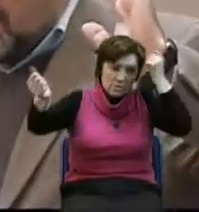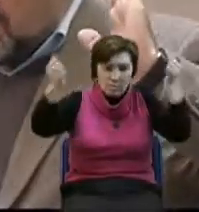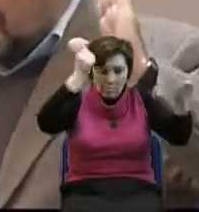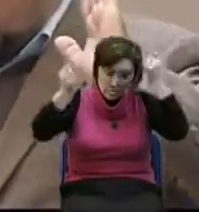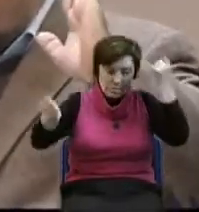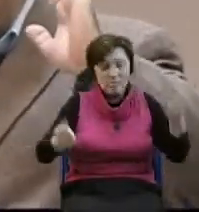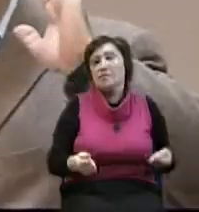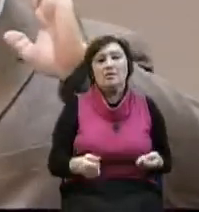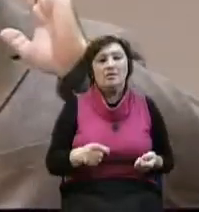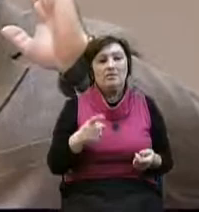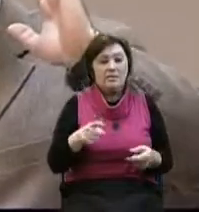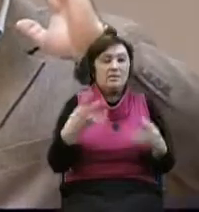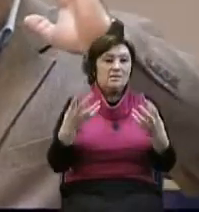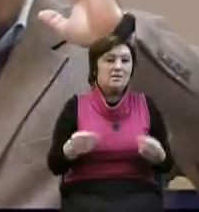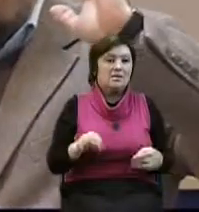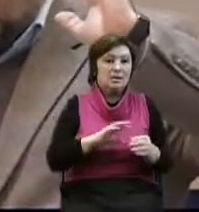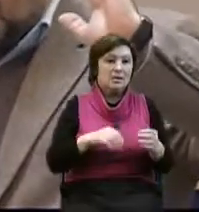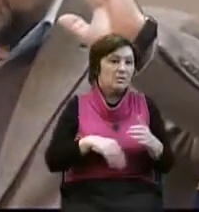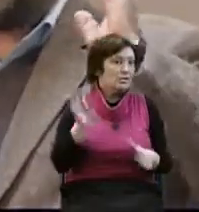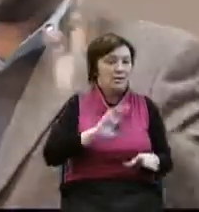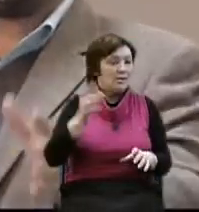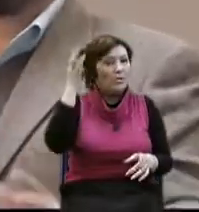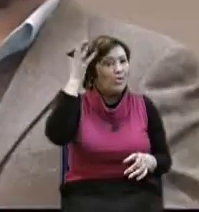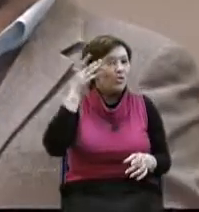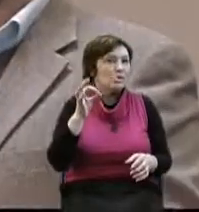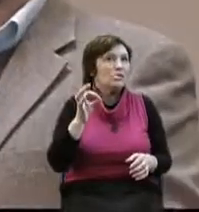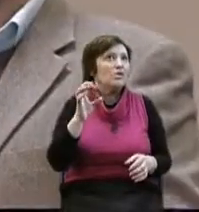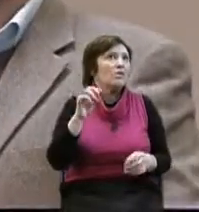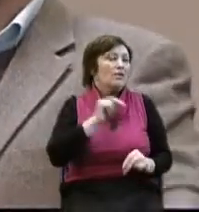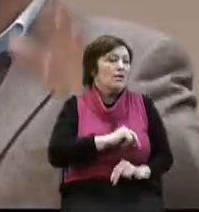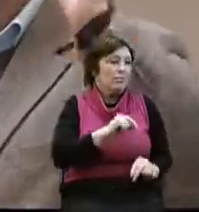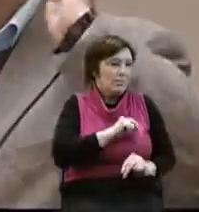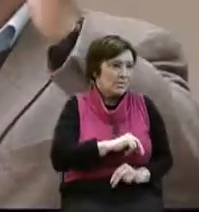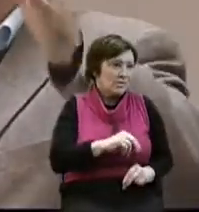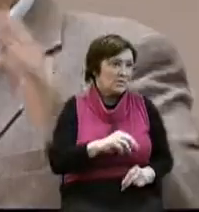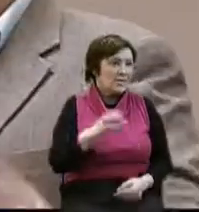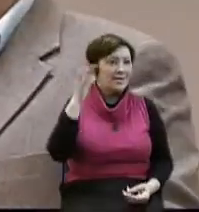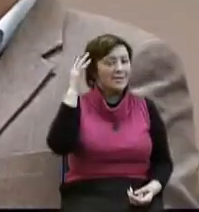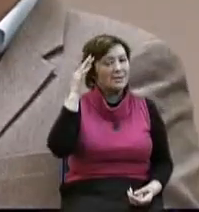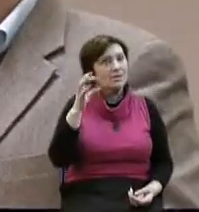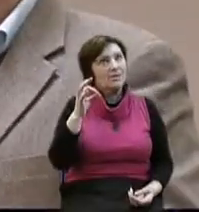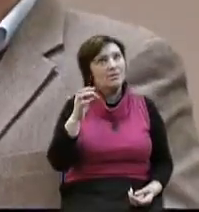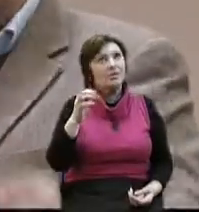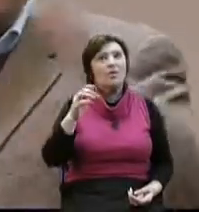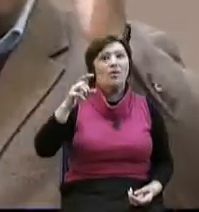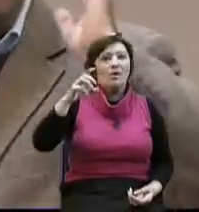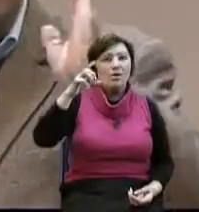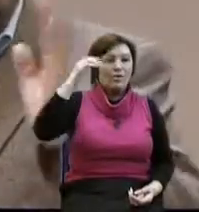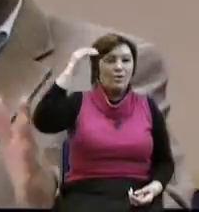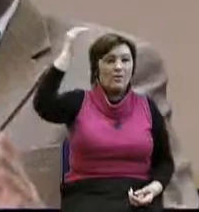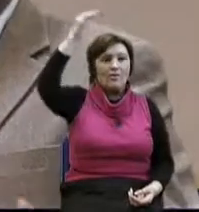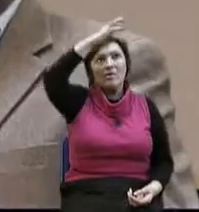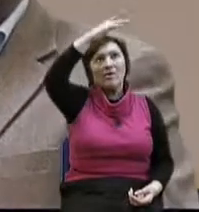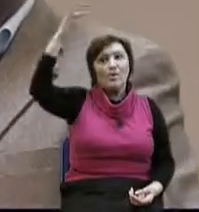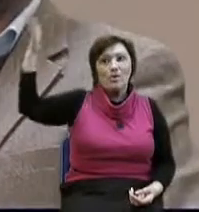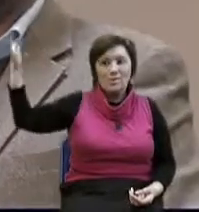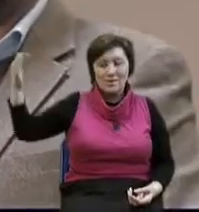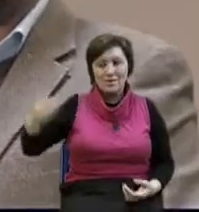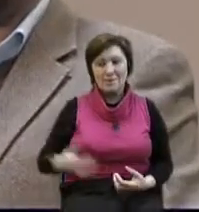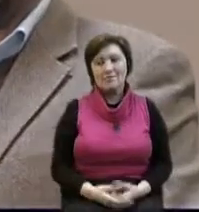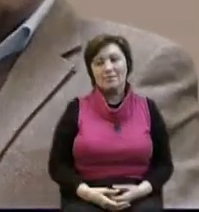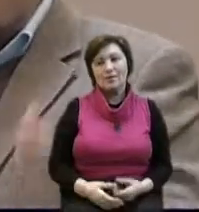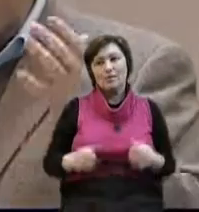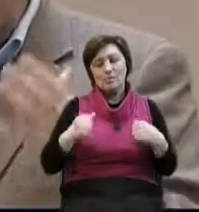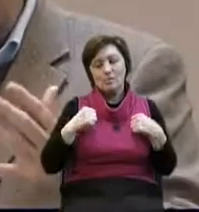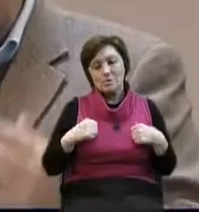день лучше всего не думать даже о работе, а размышлять о Слове Божьем, о горнем помышлять, успокоиться от всех дел